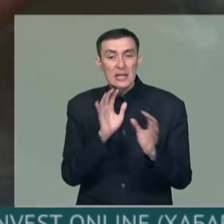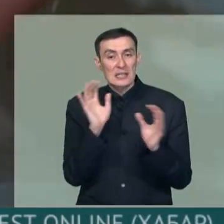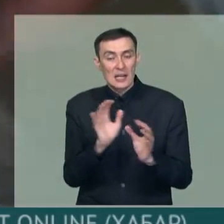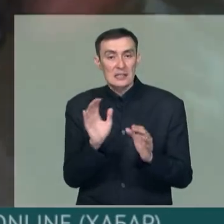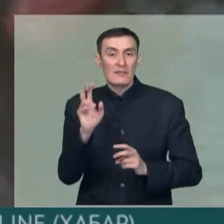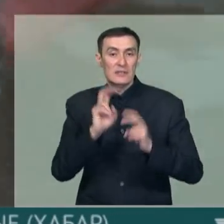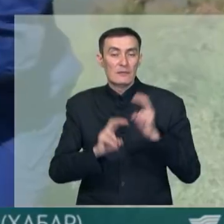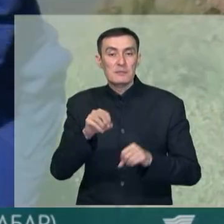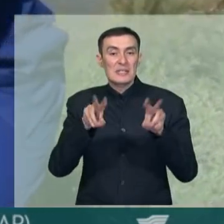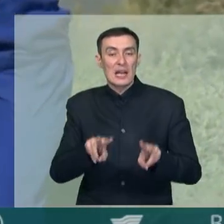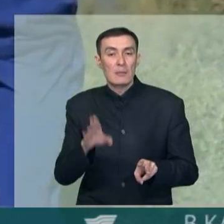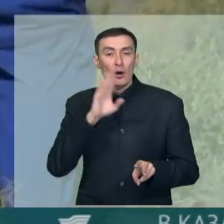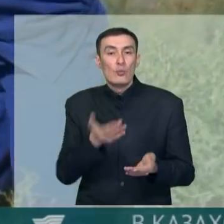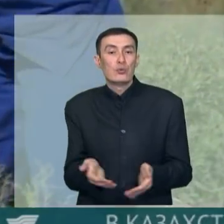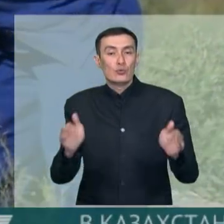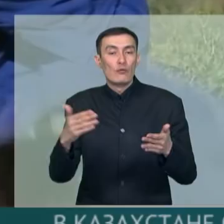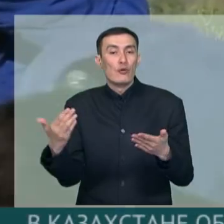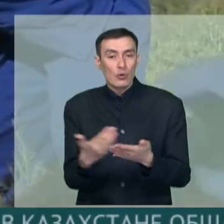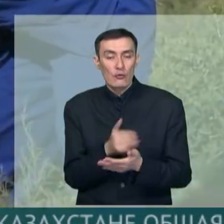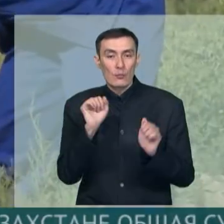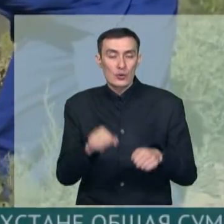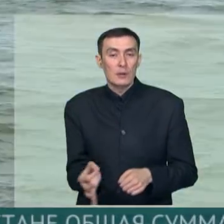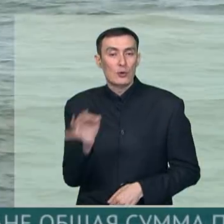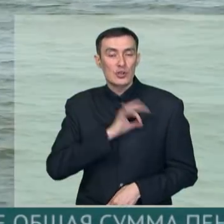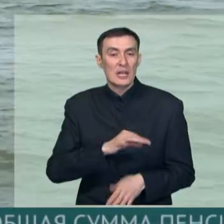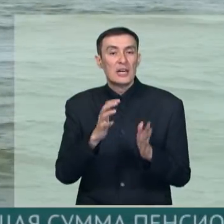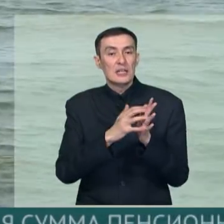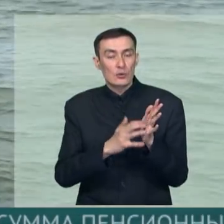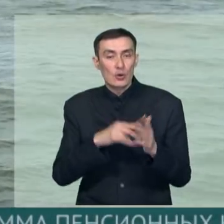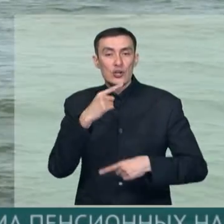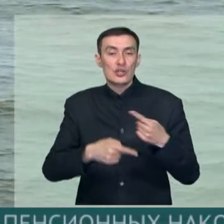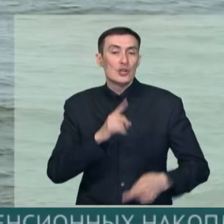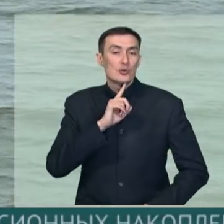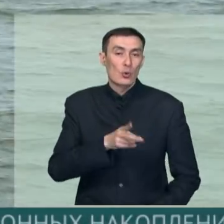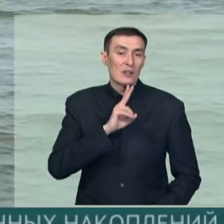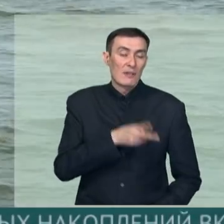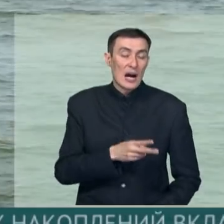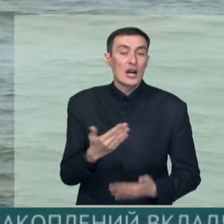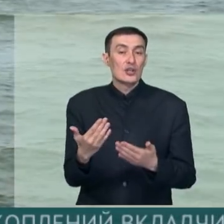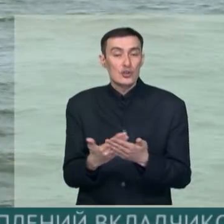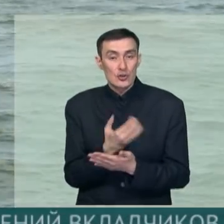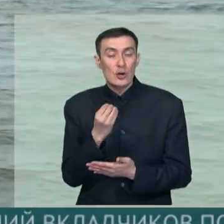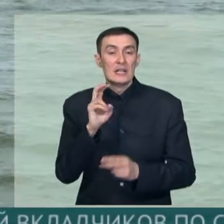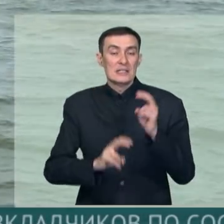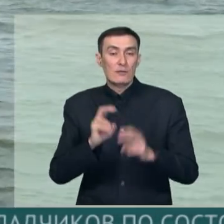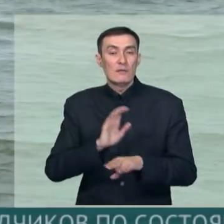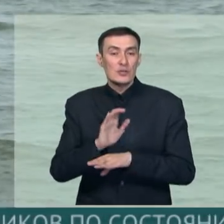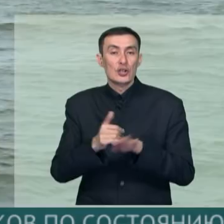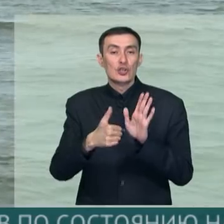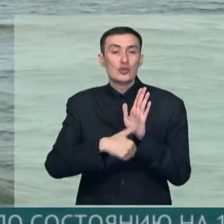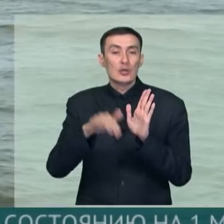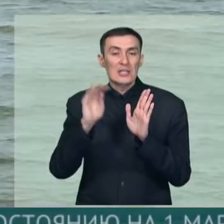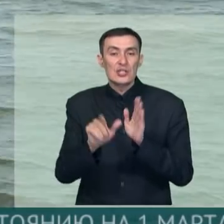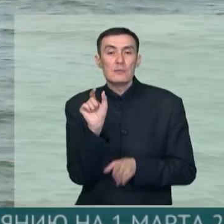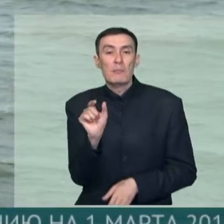в зимовальном пруду, чтобы от нее вновь можно было получить икру через год или через два. А еще заводы выращивают 600 тысяч мальков в